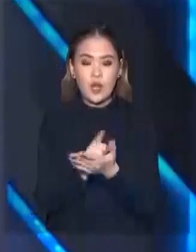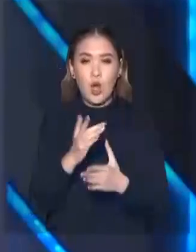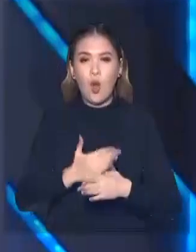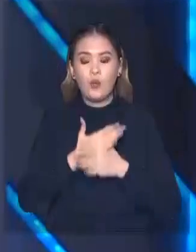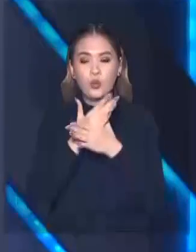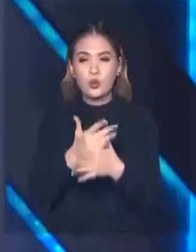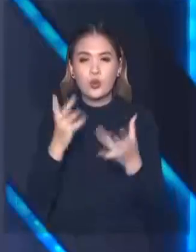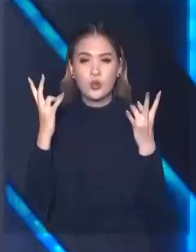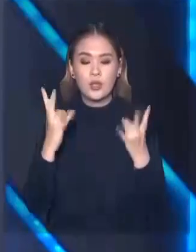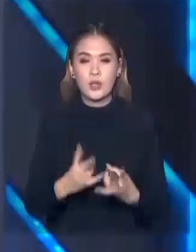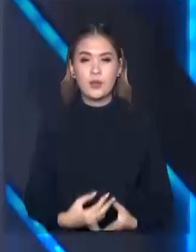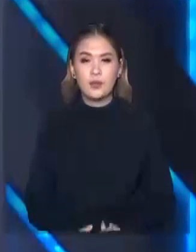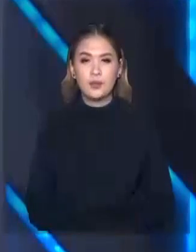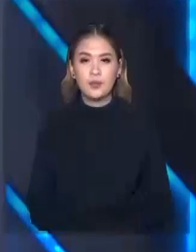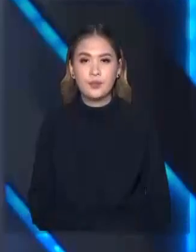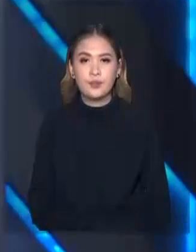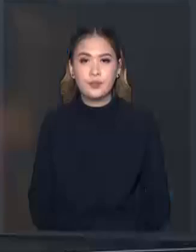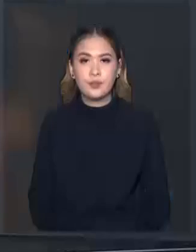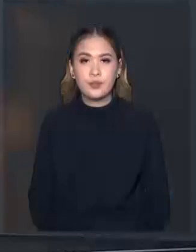көмек көрсетілетінін айтты.